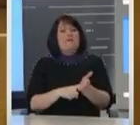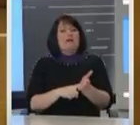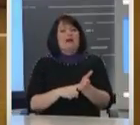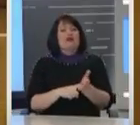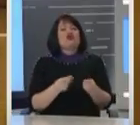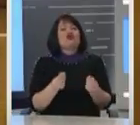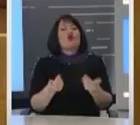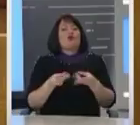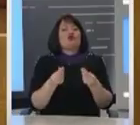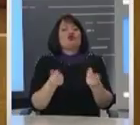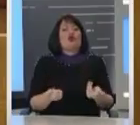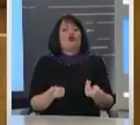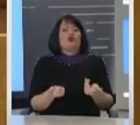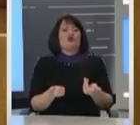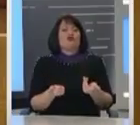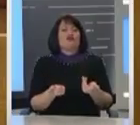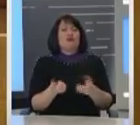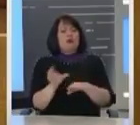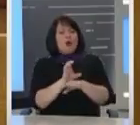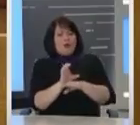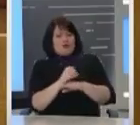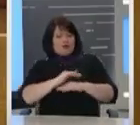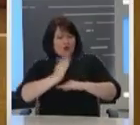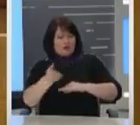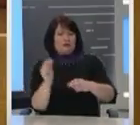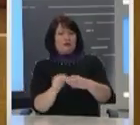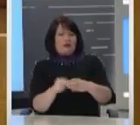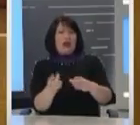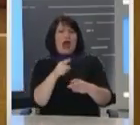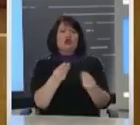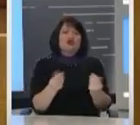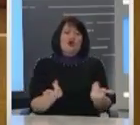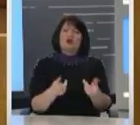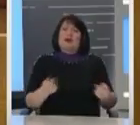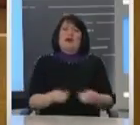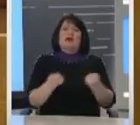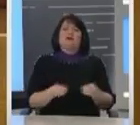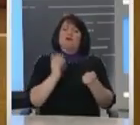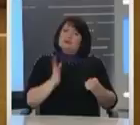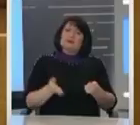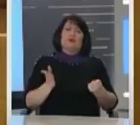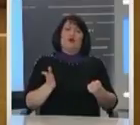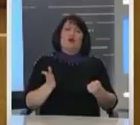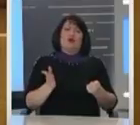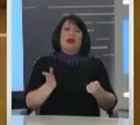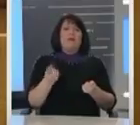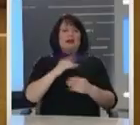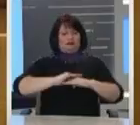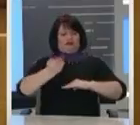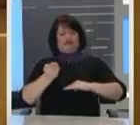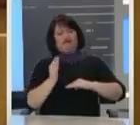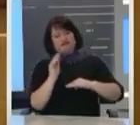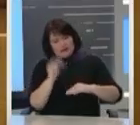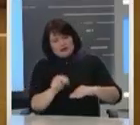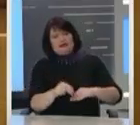νέους τρόπους, τηλεδιάσκεψη, ηλεκτρονική ψηφοφορία, ώστε οι εργαζόμενοι να είναι παρόντες στις